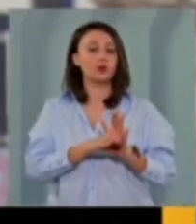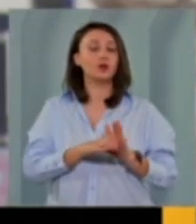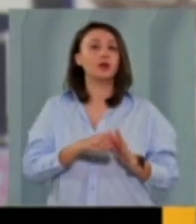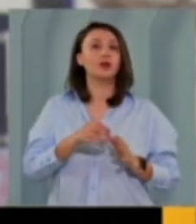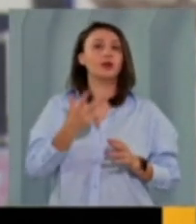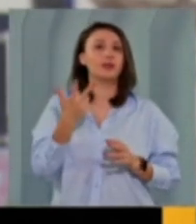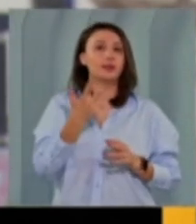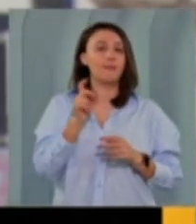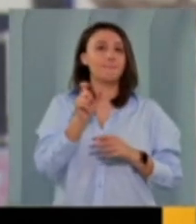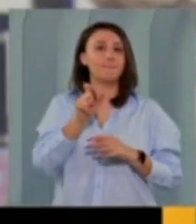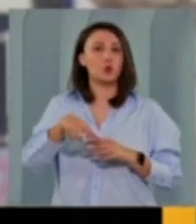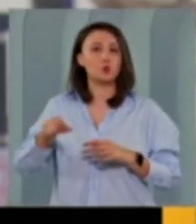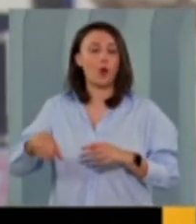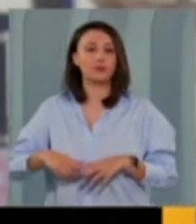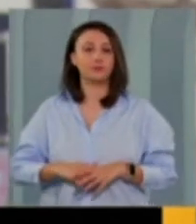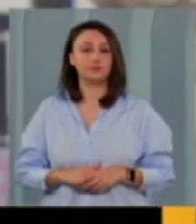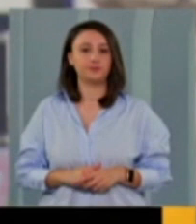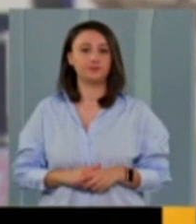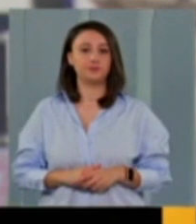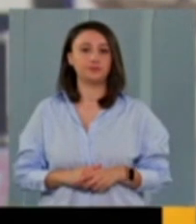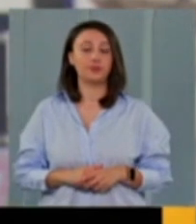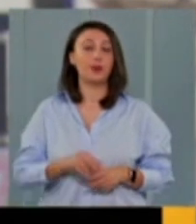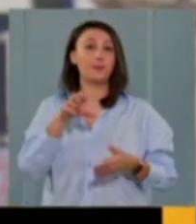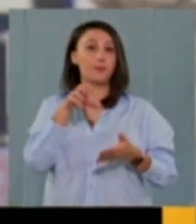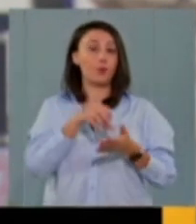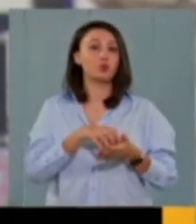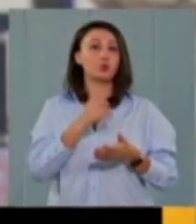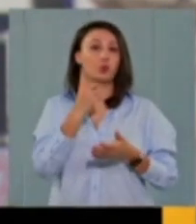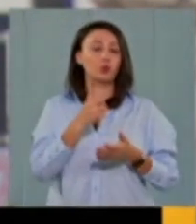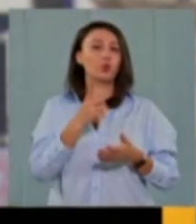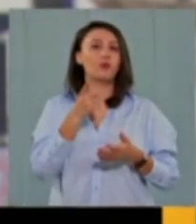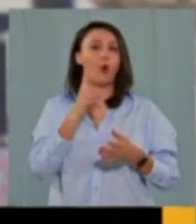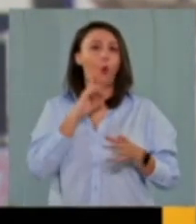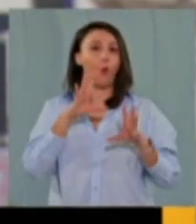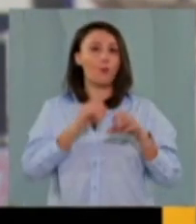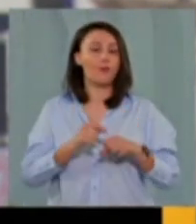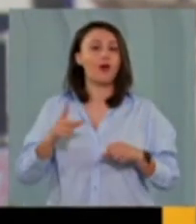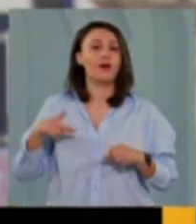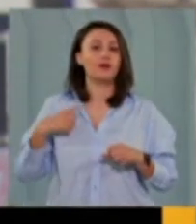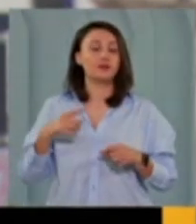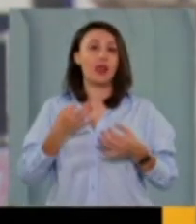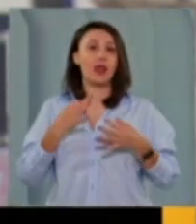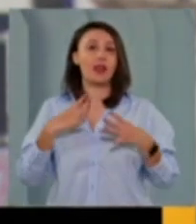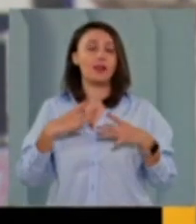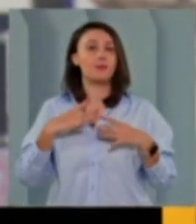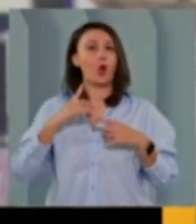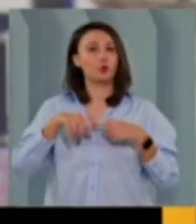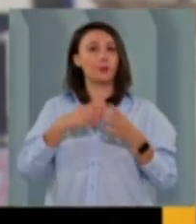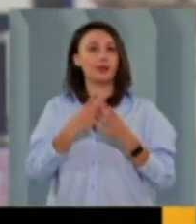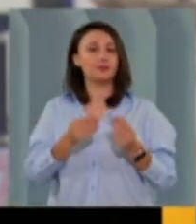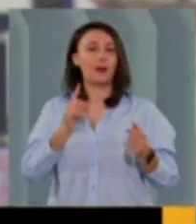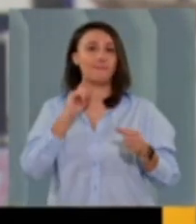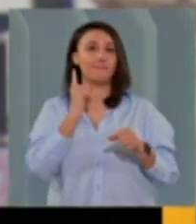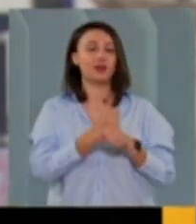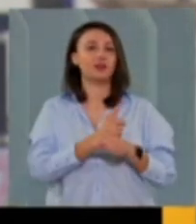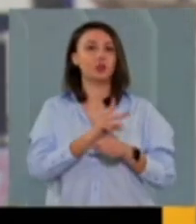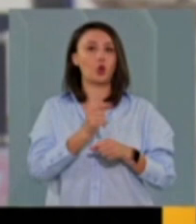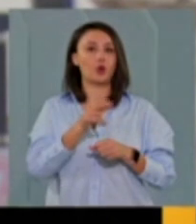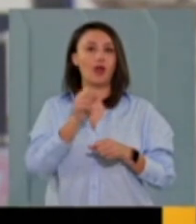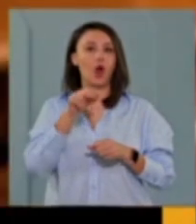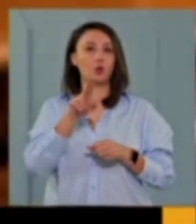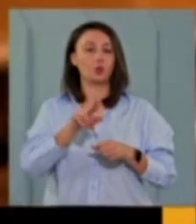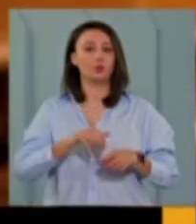danileț și Ioan Sabău Pop pasul pe care unul dintre ei îl va ocupa este cel eliberați în urma expirării mandatului lui Valer